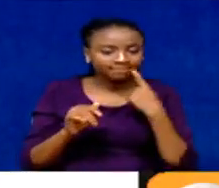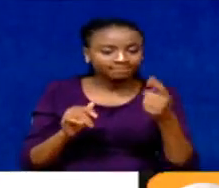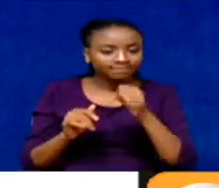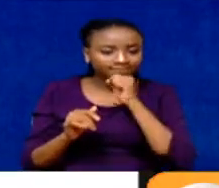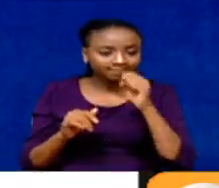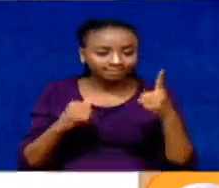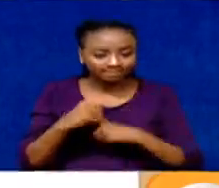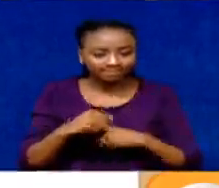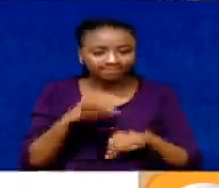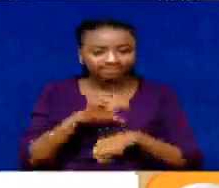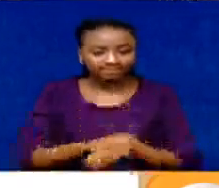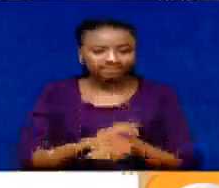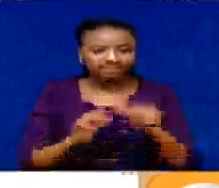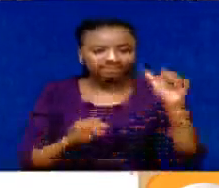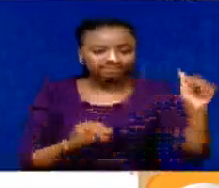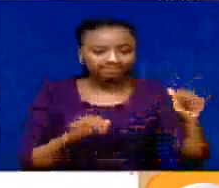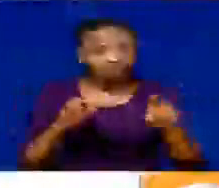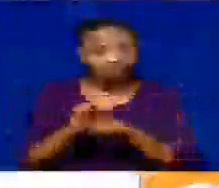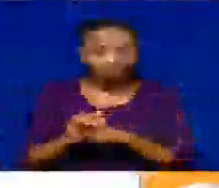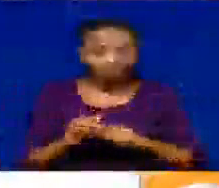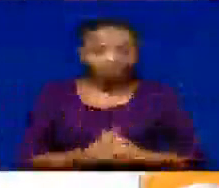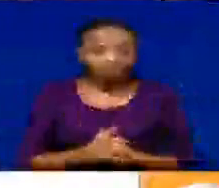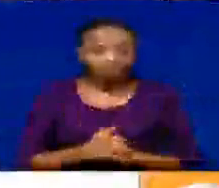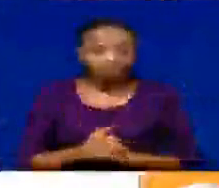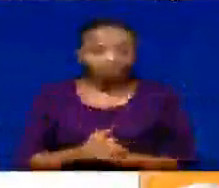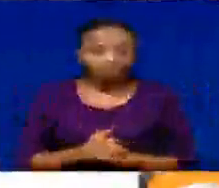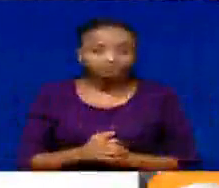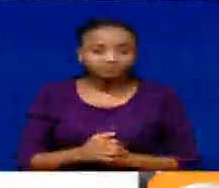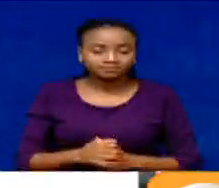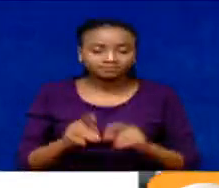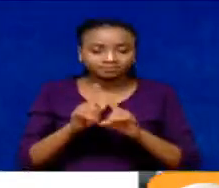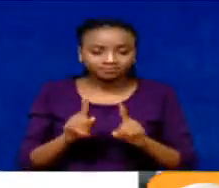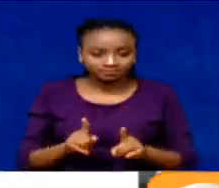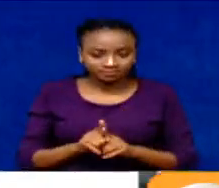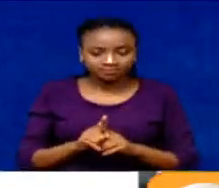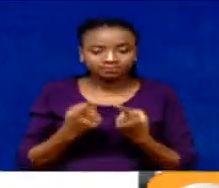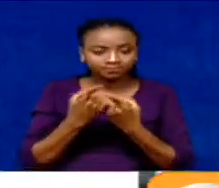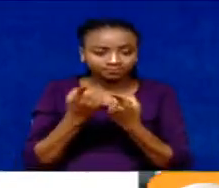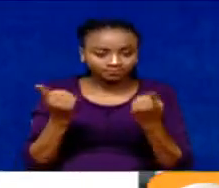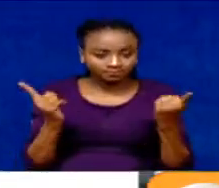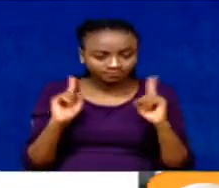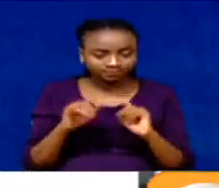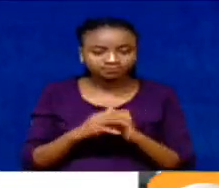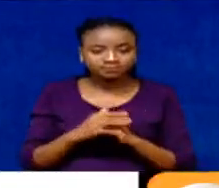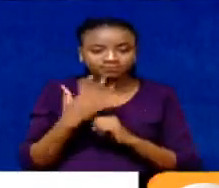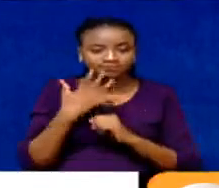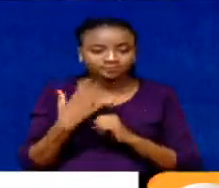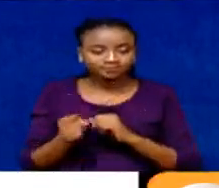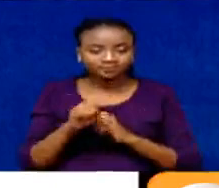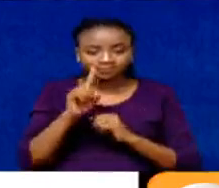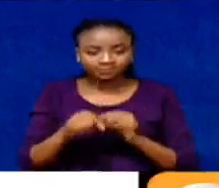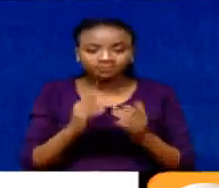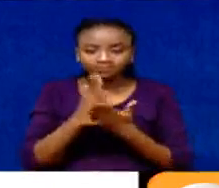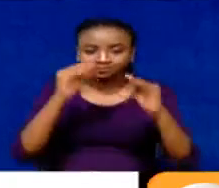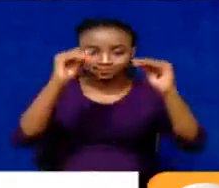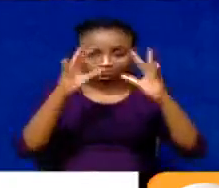156 wakipata alama ya A hasi kati ya watahiniwa 501 waliofanya mtihani huo. Some